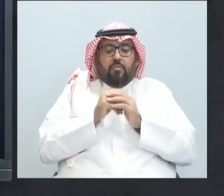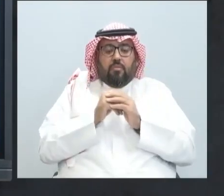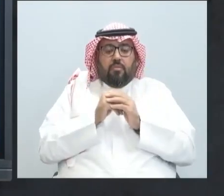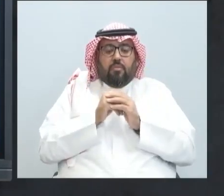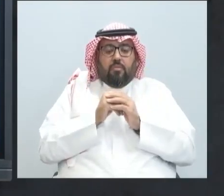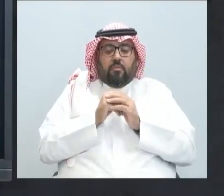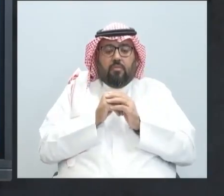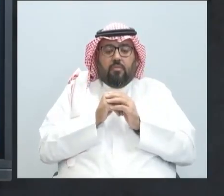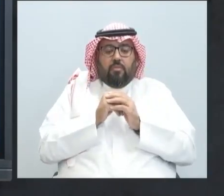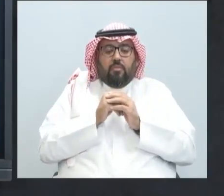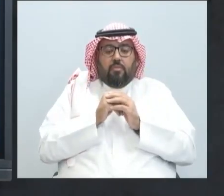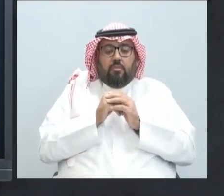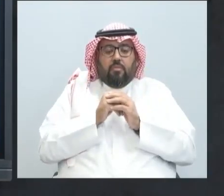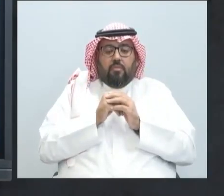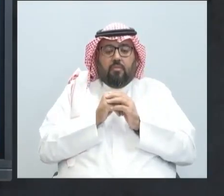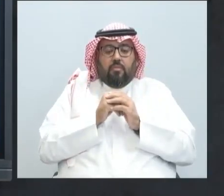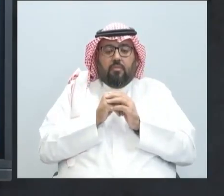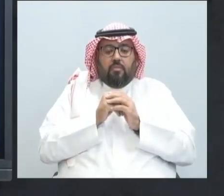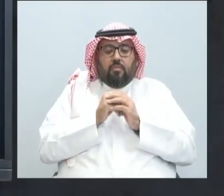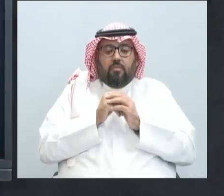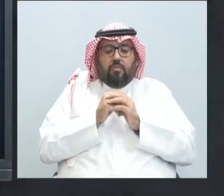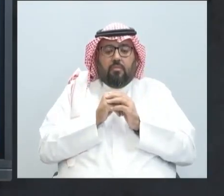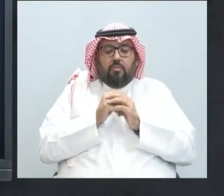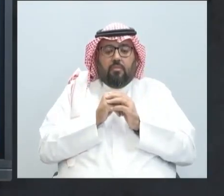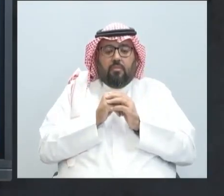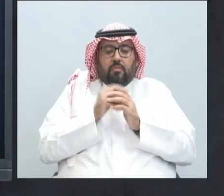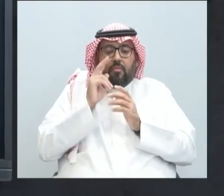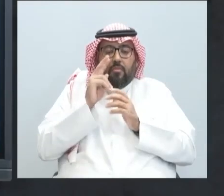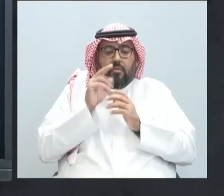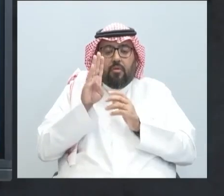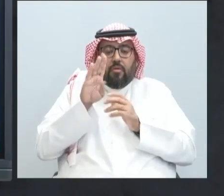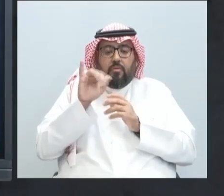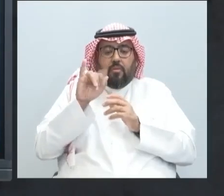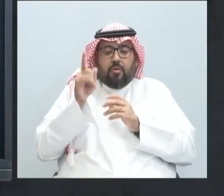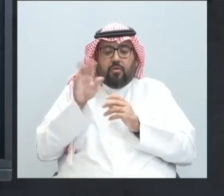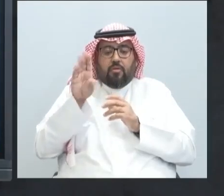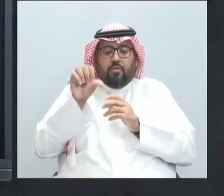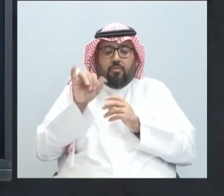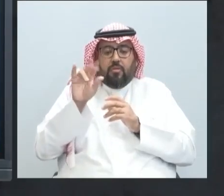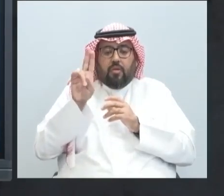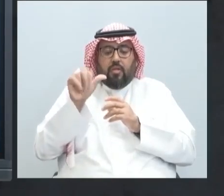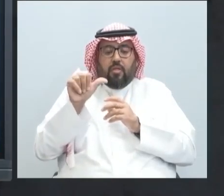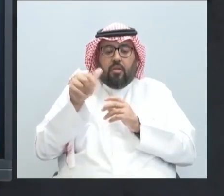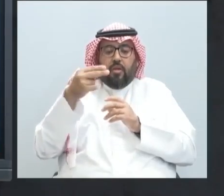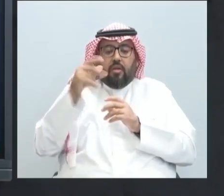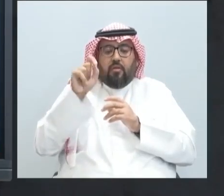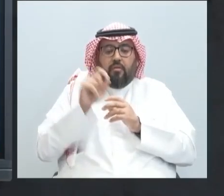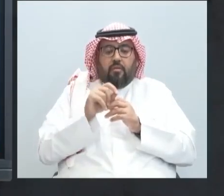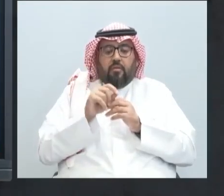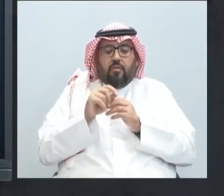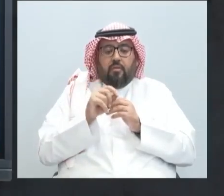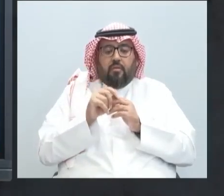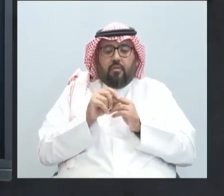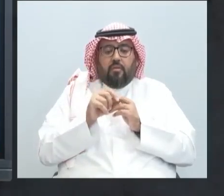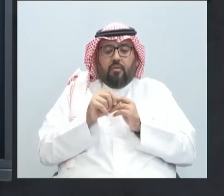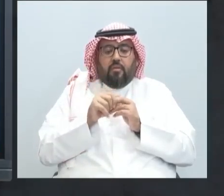هنا كروموسوم متضاعف اذا هذا كروموسوم متضاعف وهنا كروموسوم متضاعف اذا الخطوه الاولى